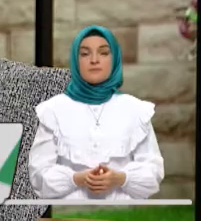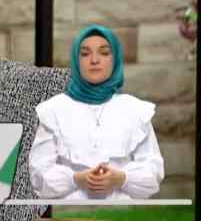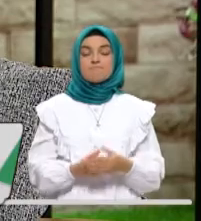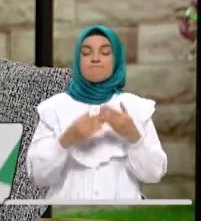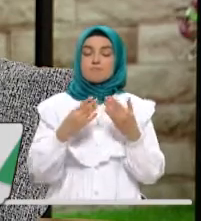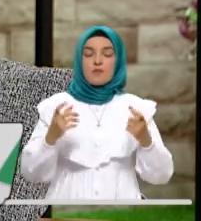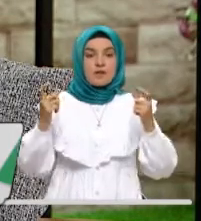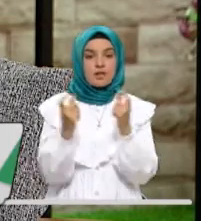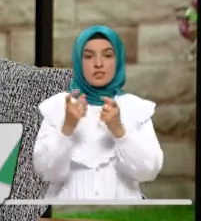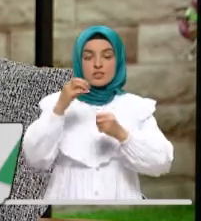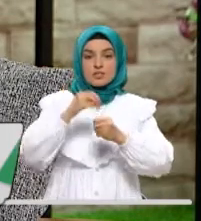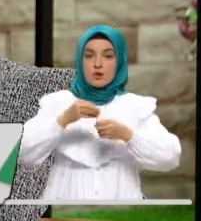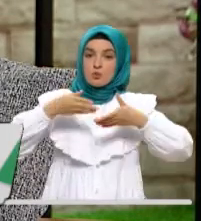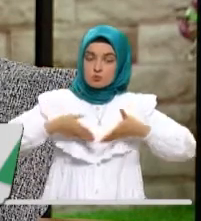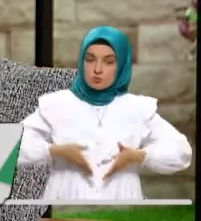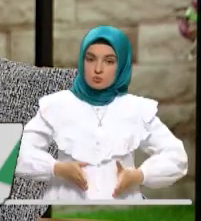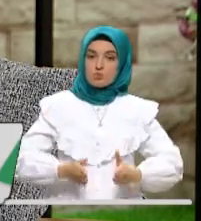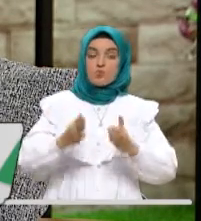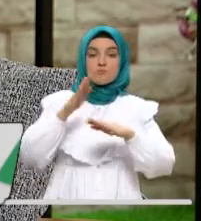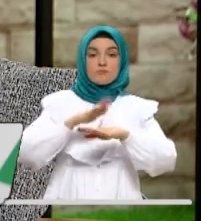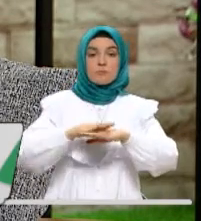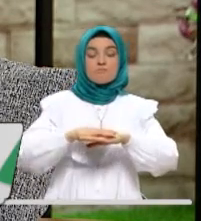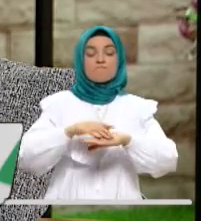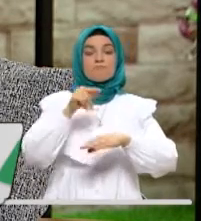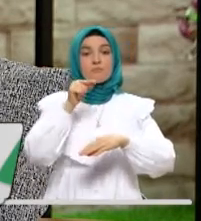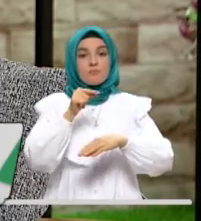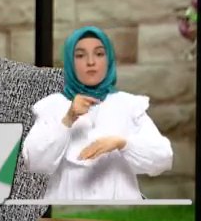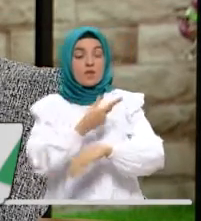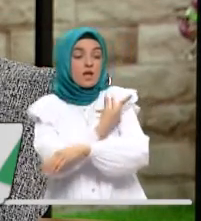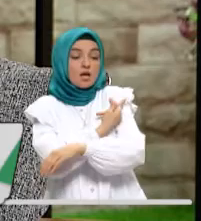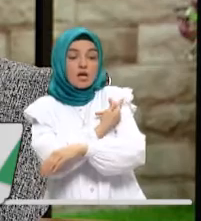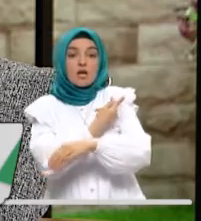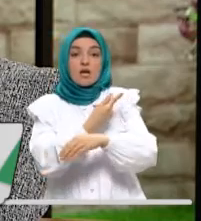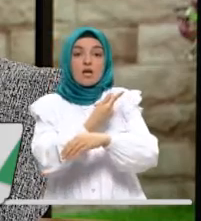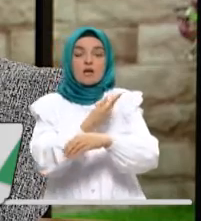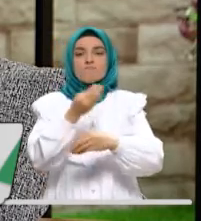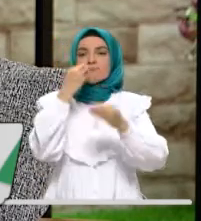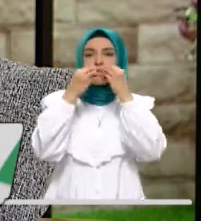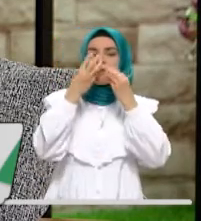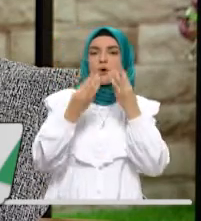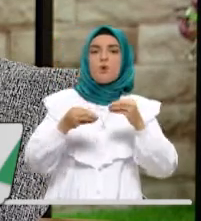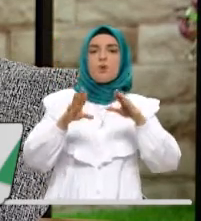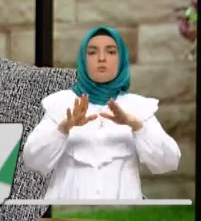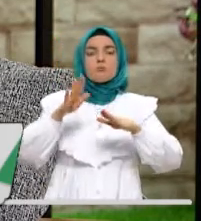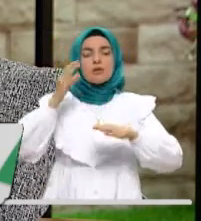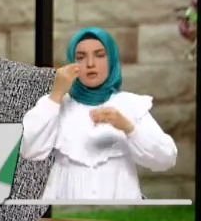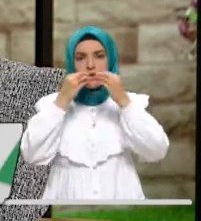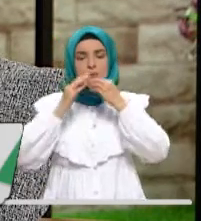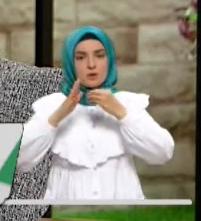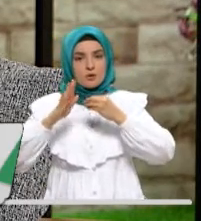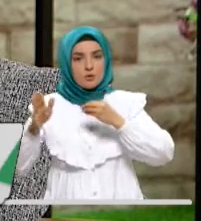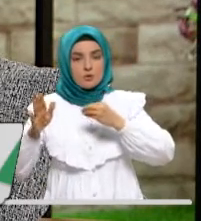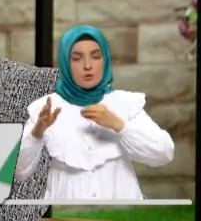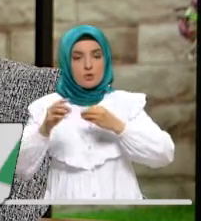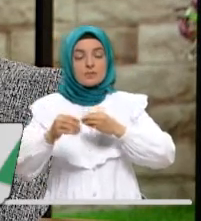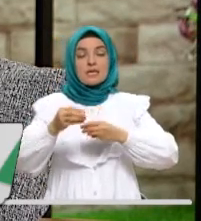aşiretin içerisinde doğum yapanın ebesi. Aşı olmayana aş götüren infakı ve insanların çorbasını